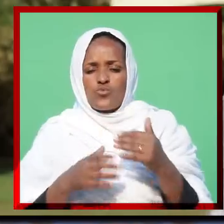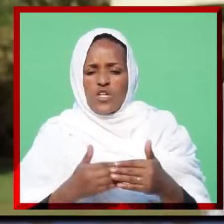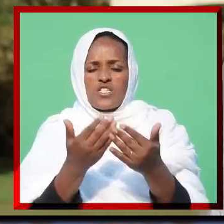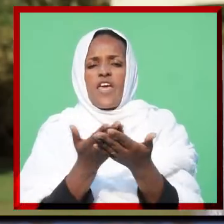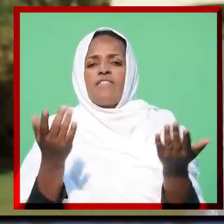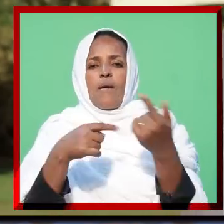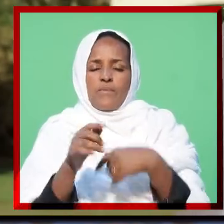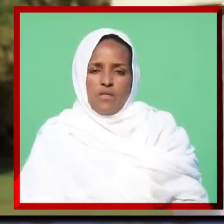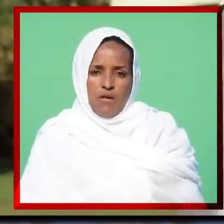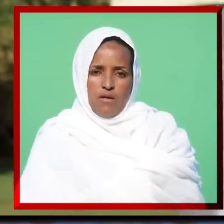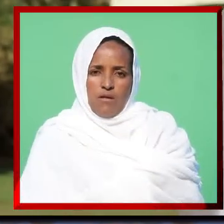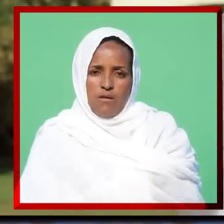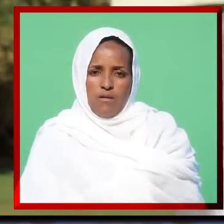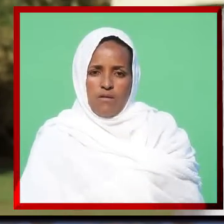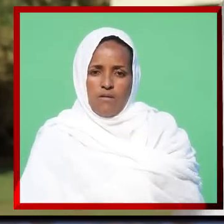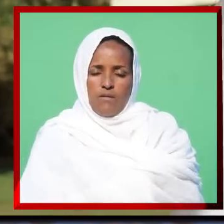አመጣ?